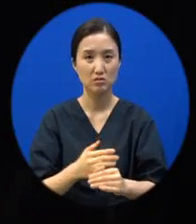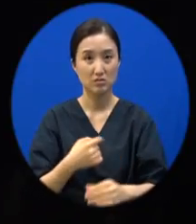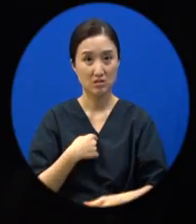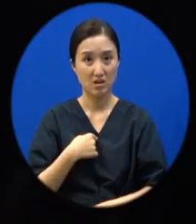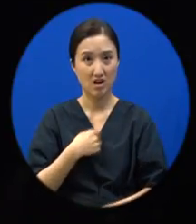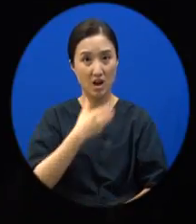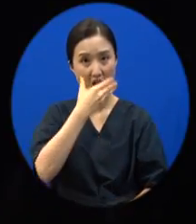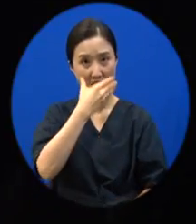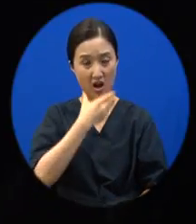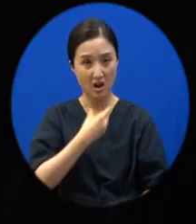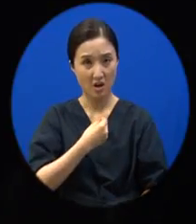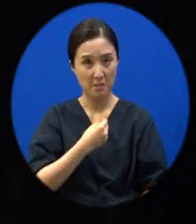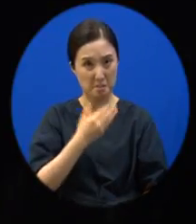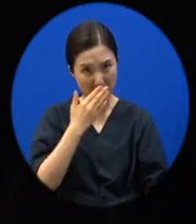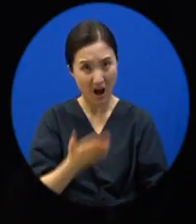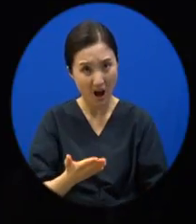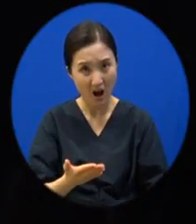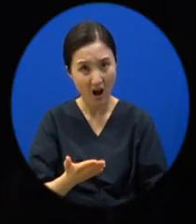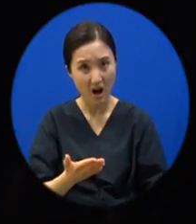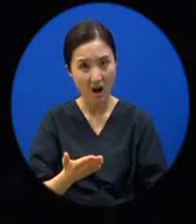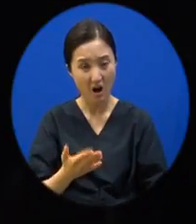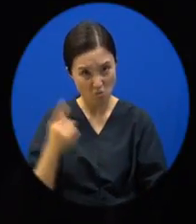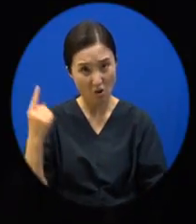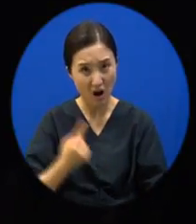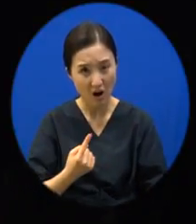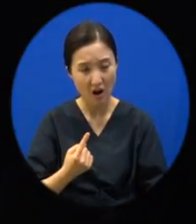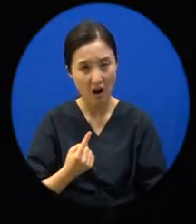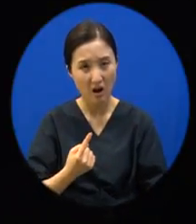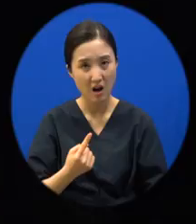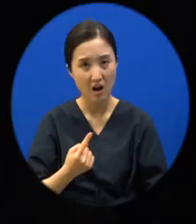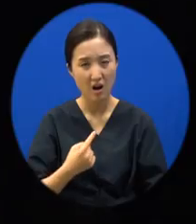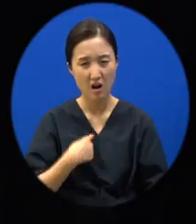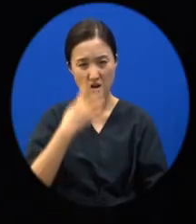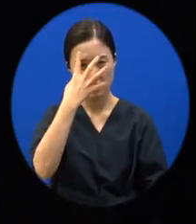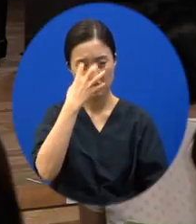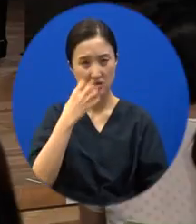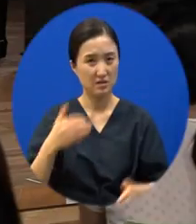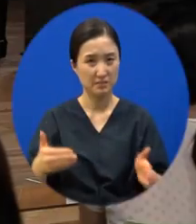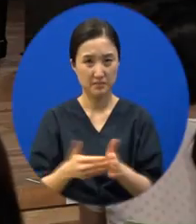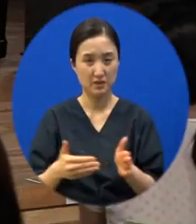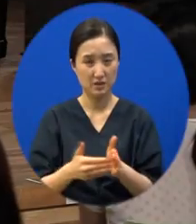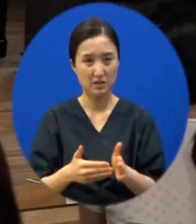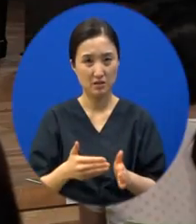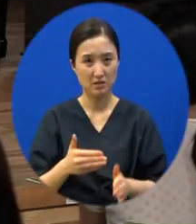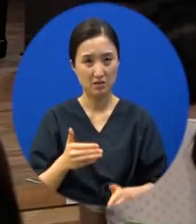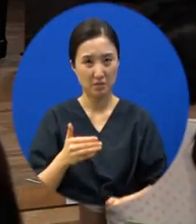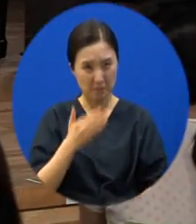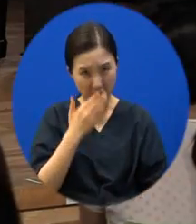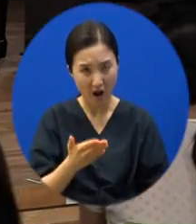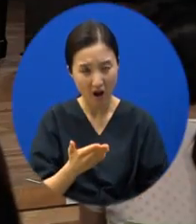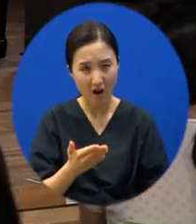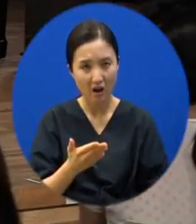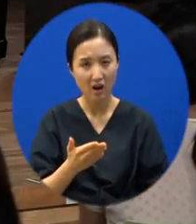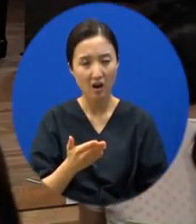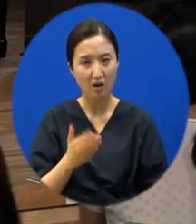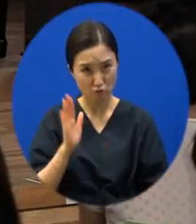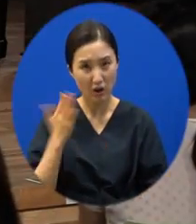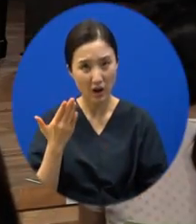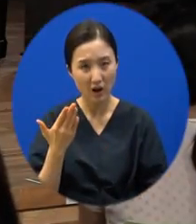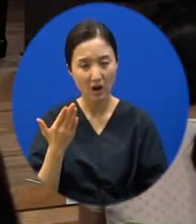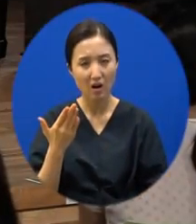나 행복해질 수 있을까? 이 우울증에서 빠져나갈 수 있을까? 제가 지금 하고 있는